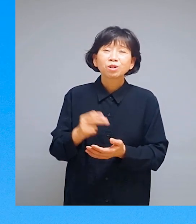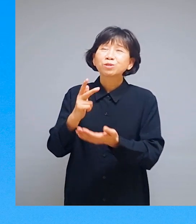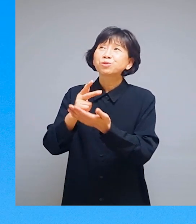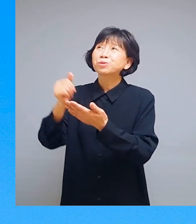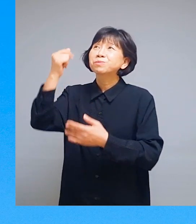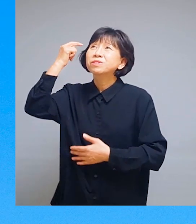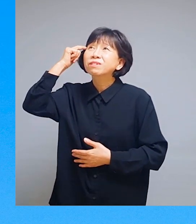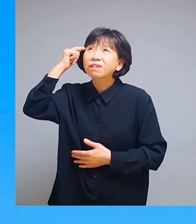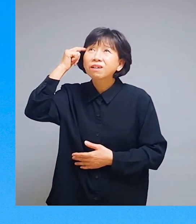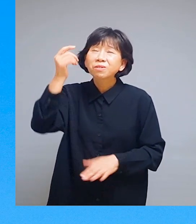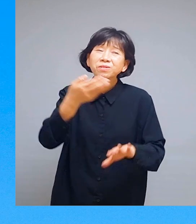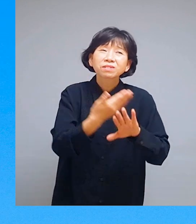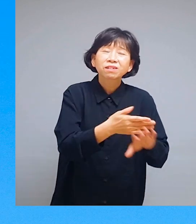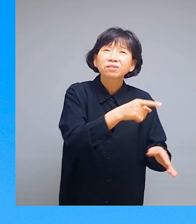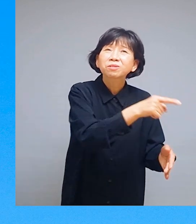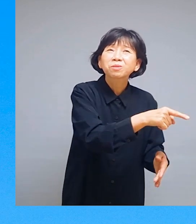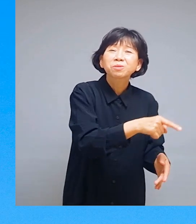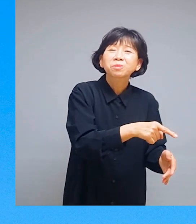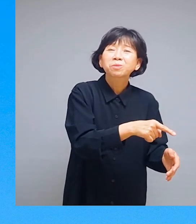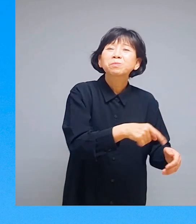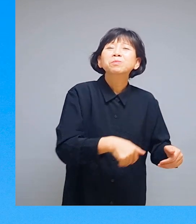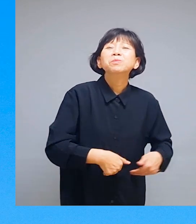주님도 생각하고 다른 것도 좀 있고